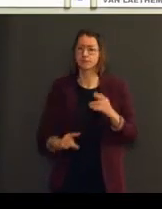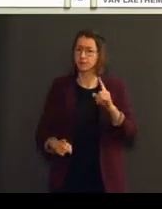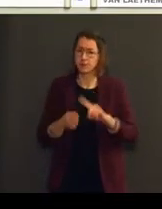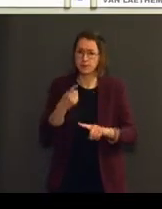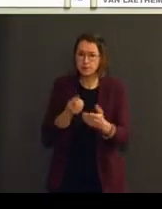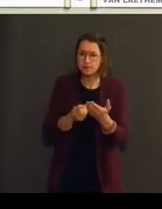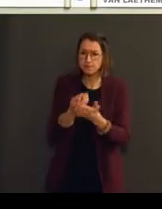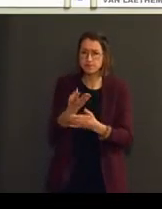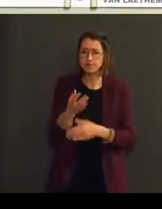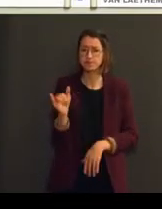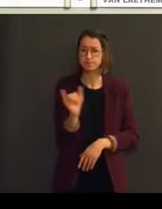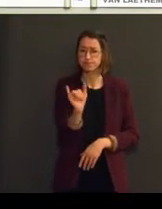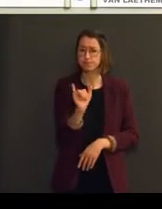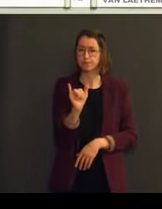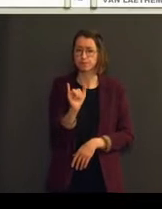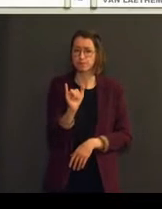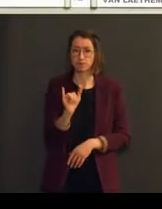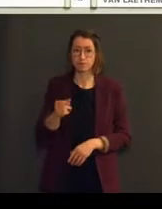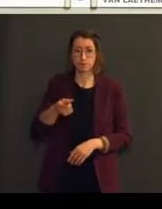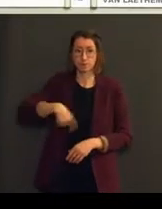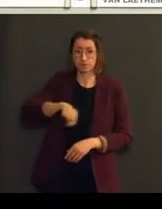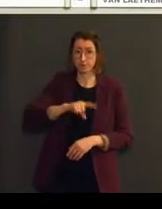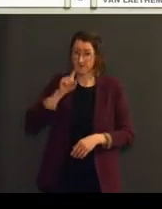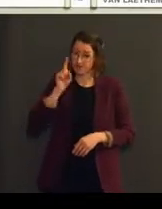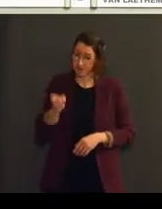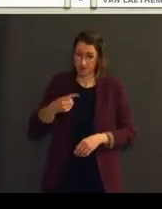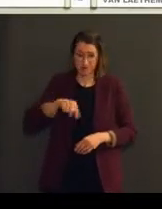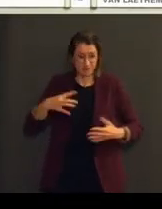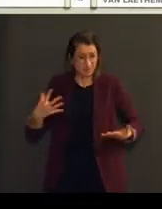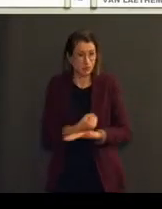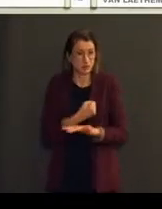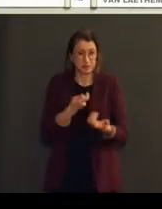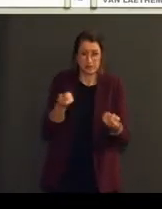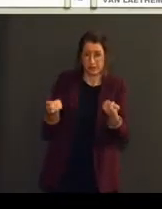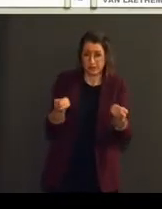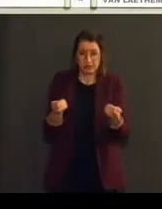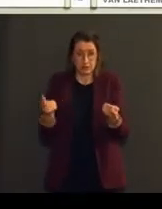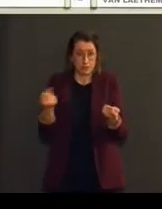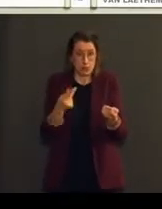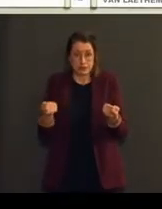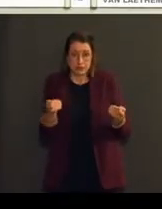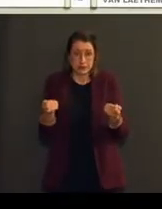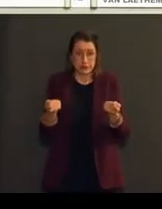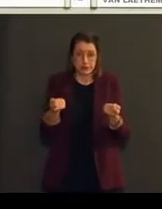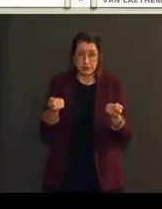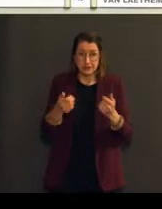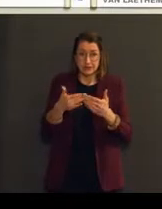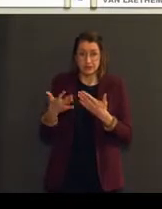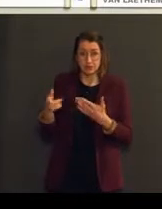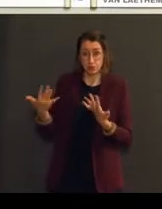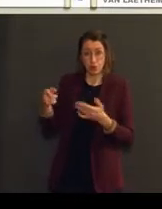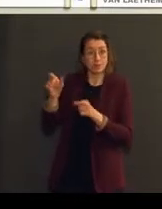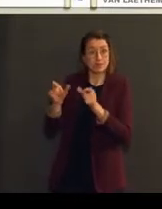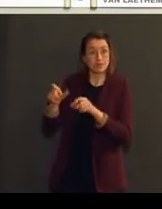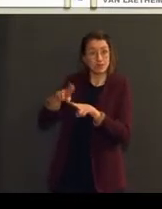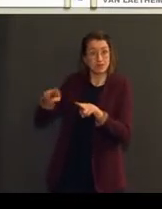absolument maîtriser cette charge et ce taux d'occupation, car on ne peut pas indéfiniment augmenter le nombre de lits